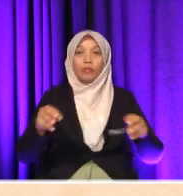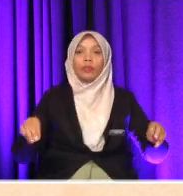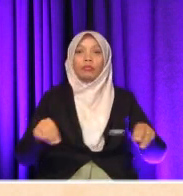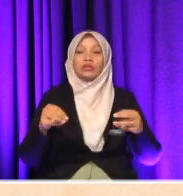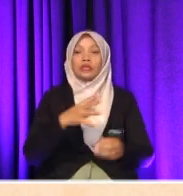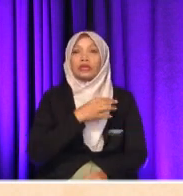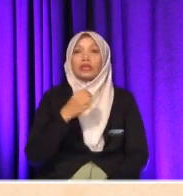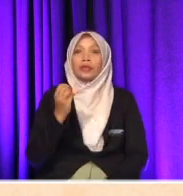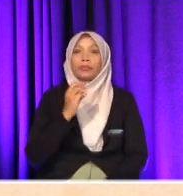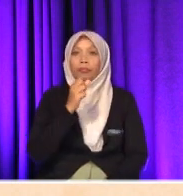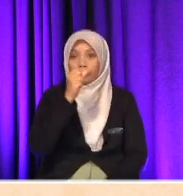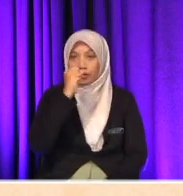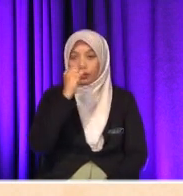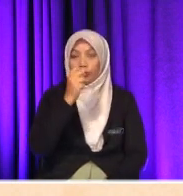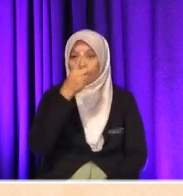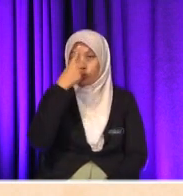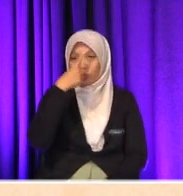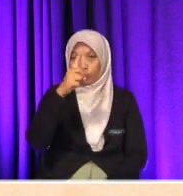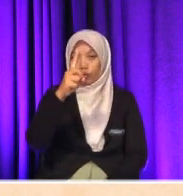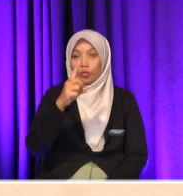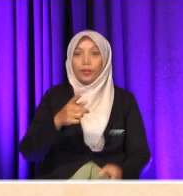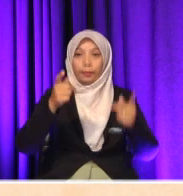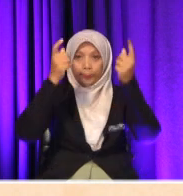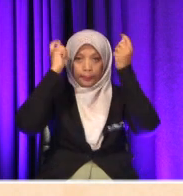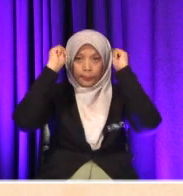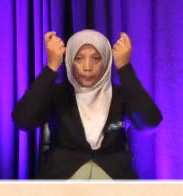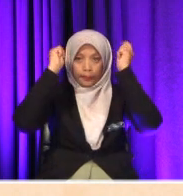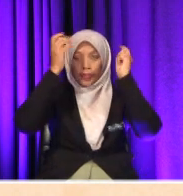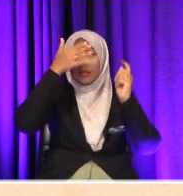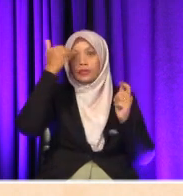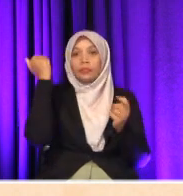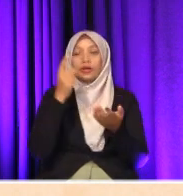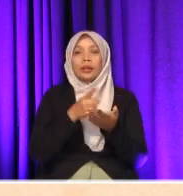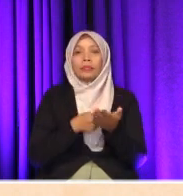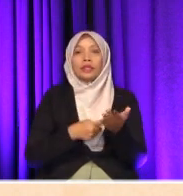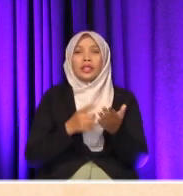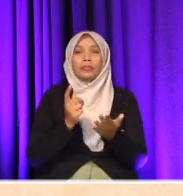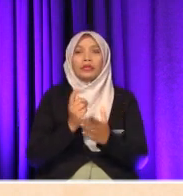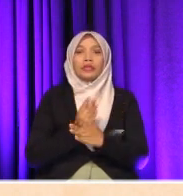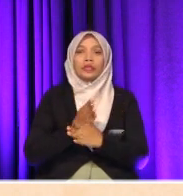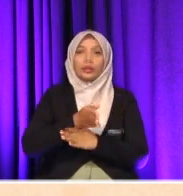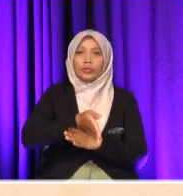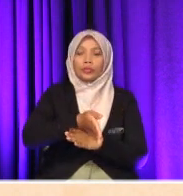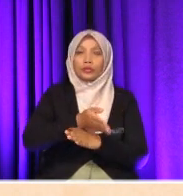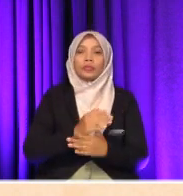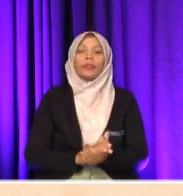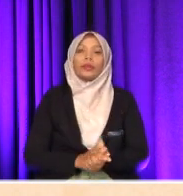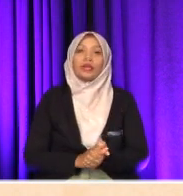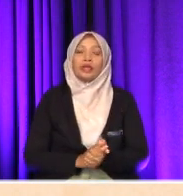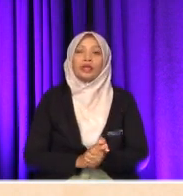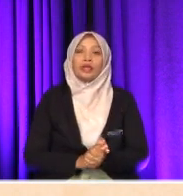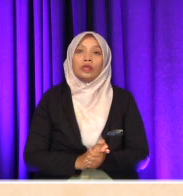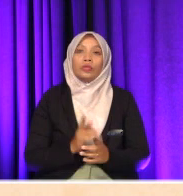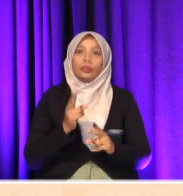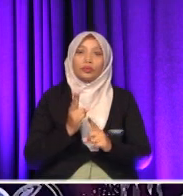juga digunakan untuk mandi sebab apa dia dapat derek daripada sumber utama sistem bakteri